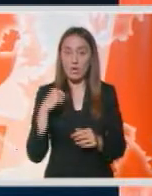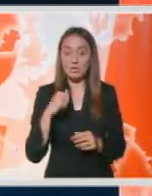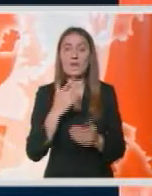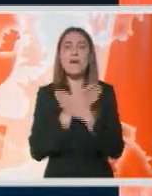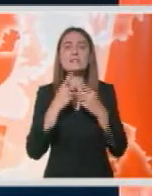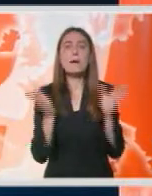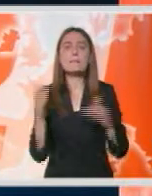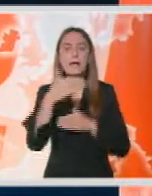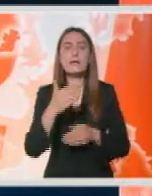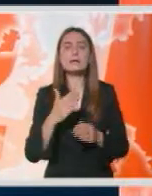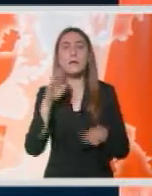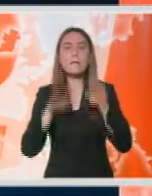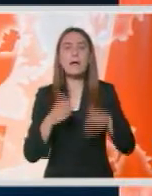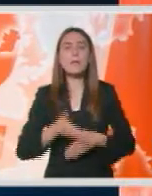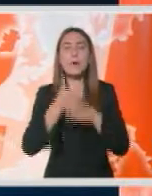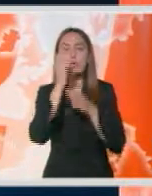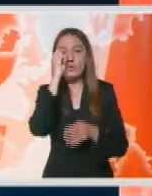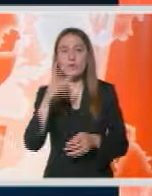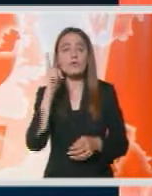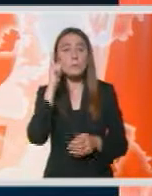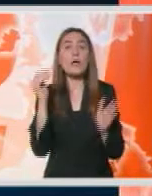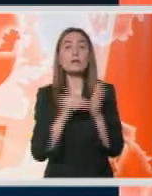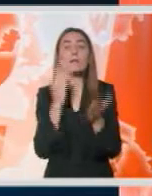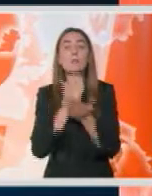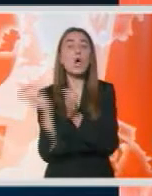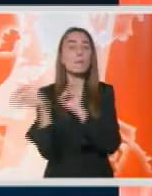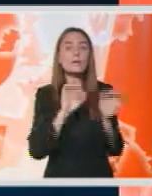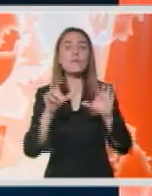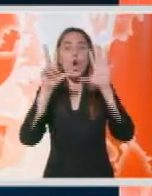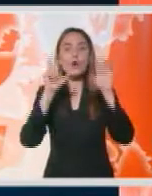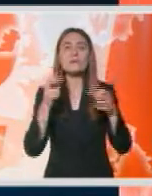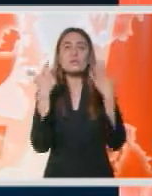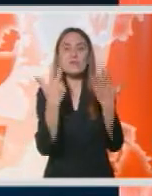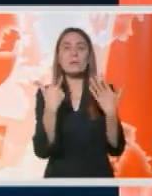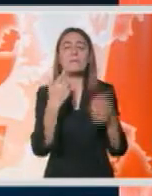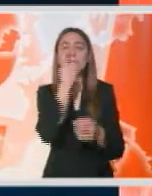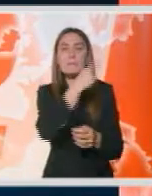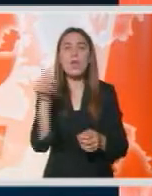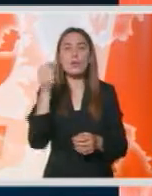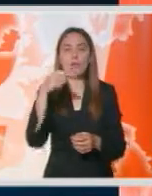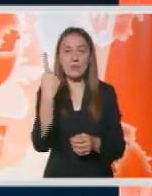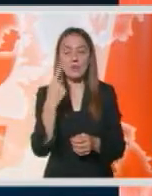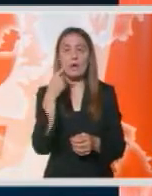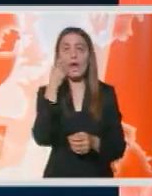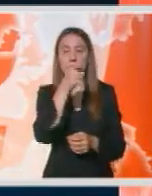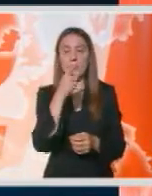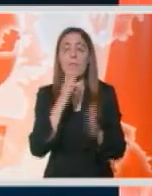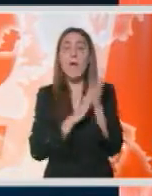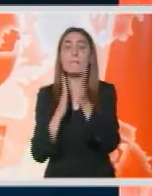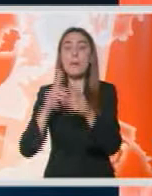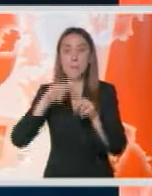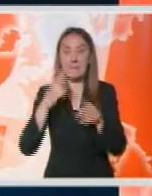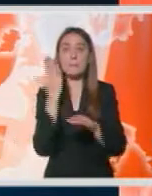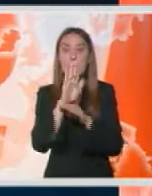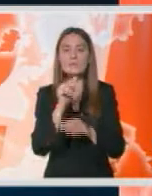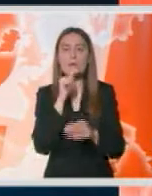za paket mera pomoći ugroženim građanima trebalo da bude obezbeđeno 880 miliona dinara. Ljajić je MMF-u